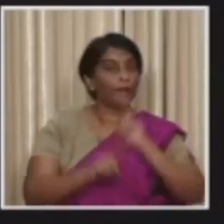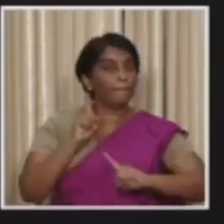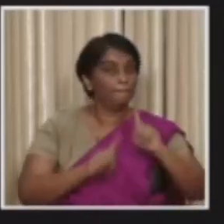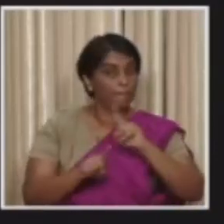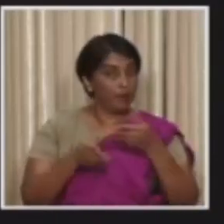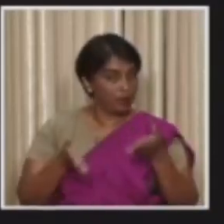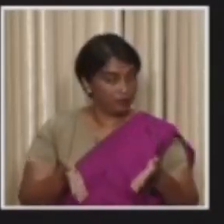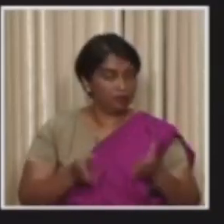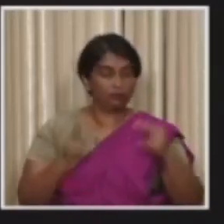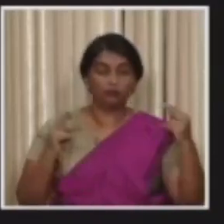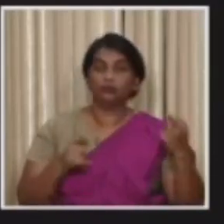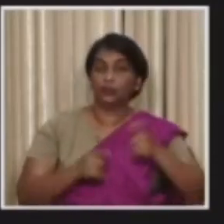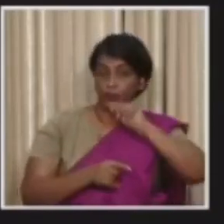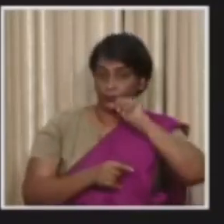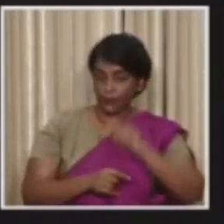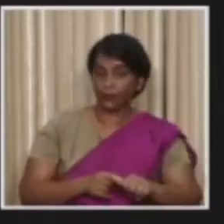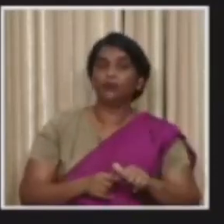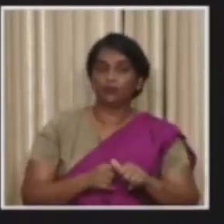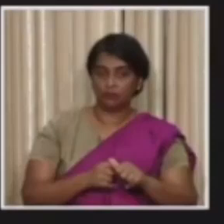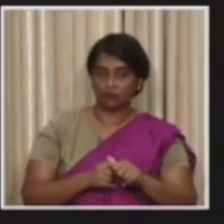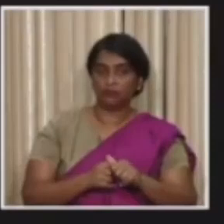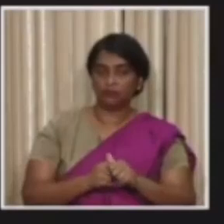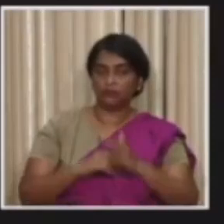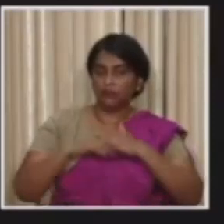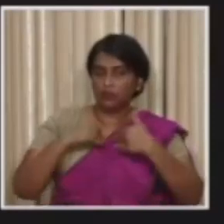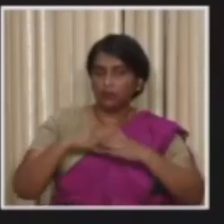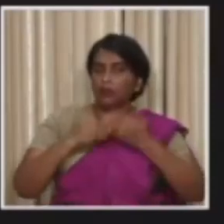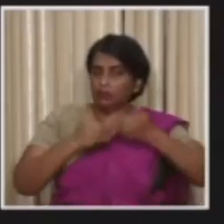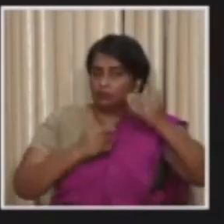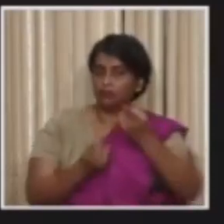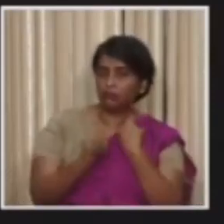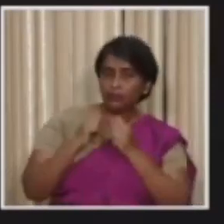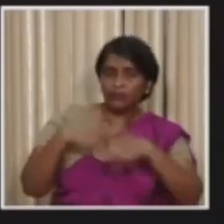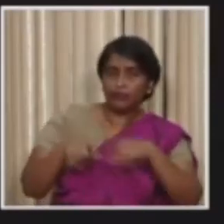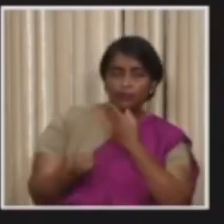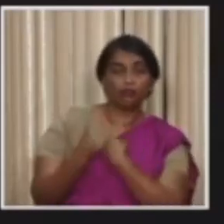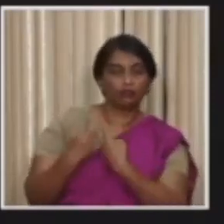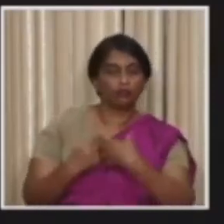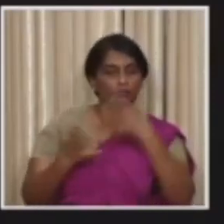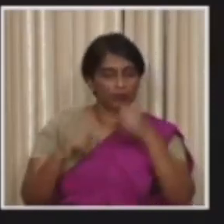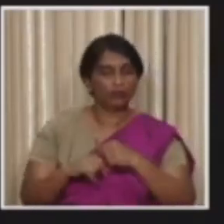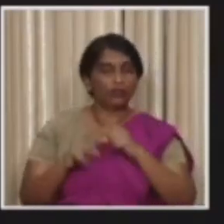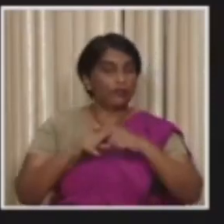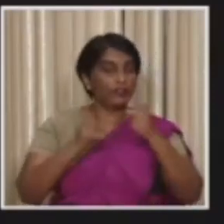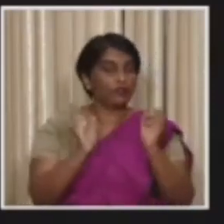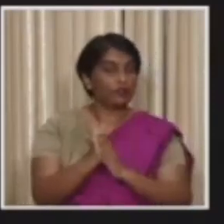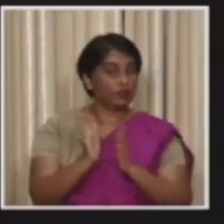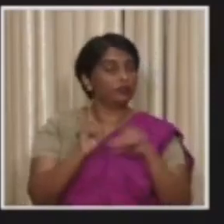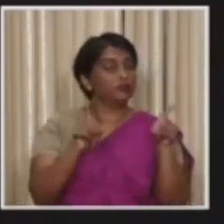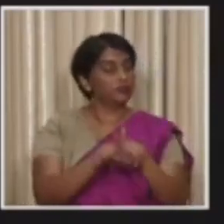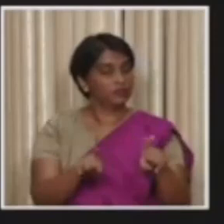පාර්ලිමේන්තුවෙන් නිශ්චිතව පර්ෆෝමන්ස් ඉවලුවේෂන් එක කාලෙන් කාලට ගෙන්නගෙන ඔය අනිකුත් කමිටු හා